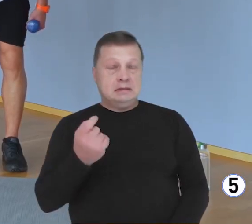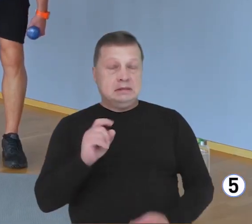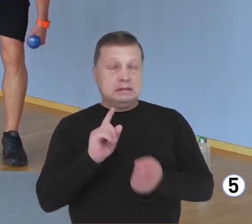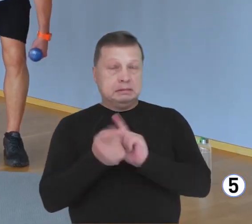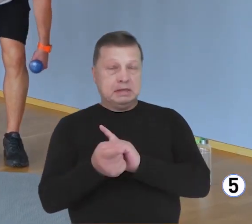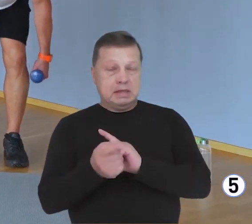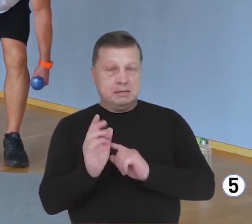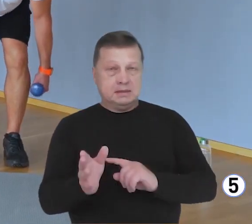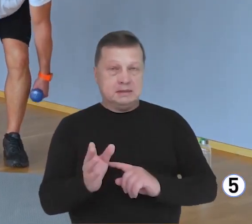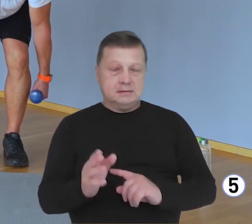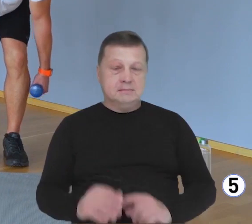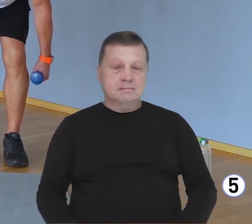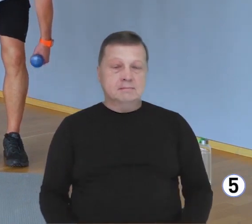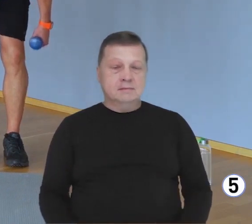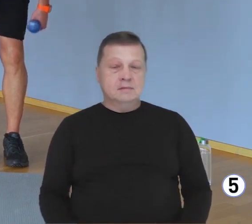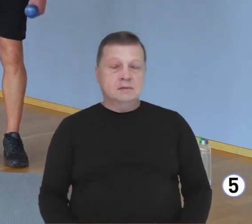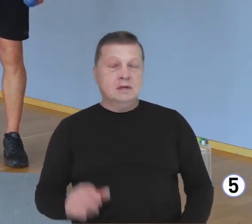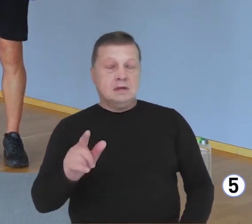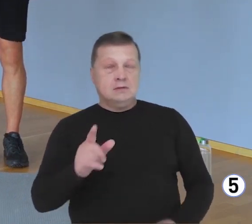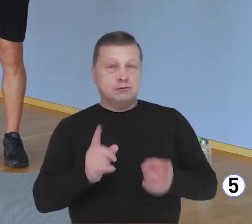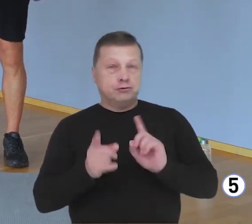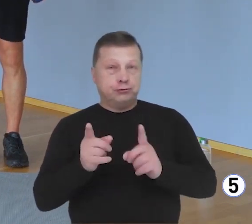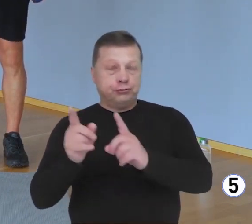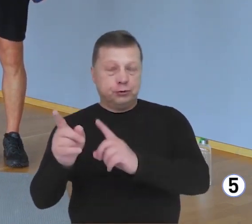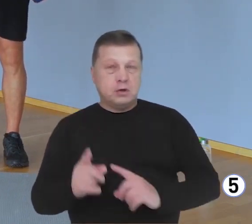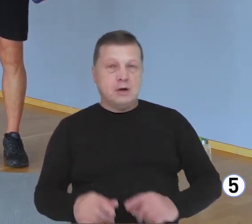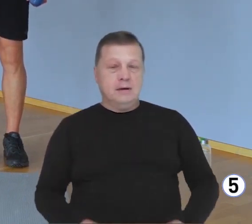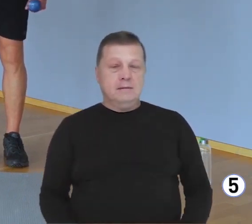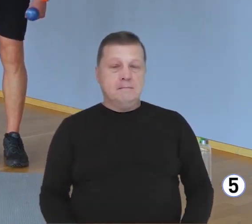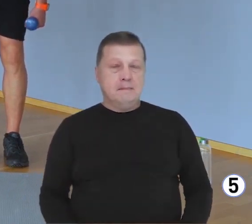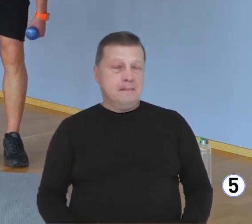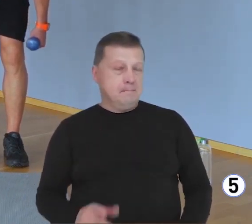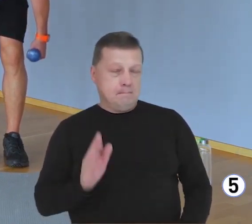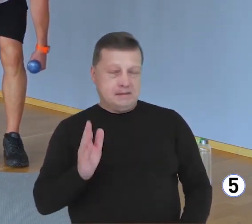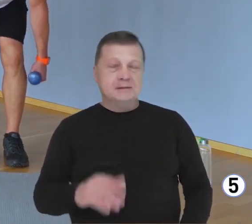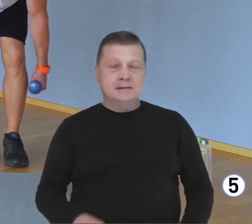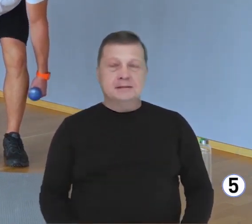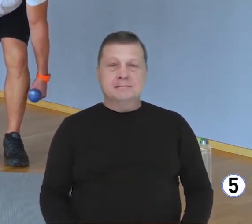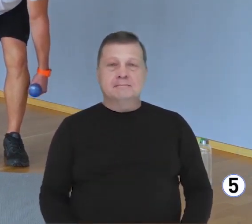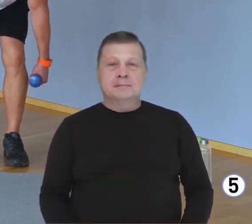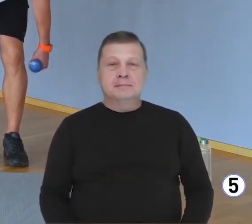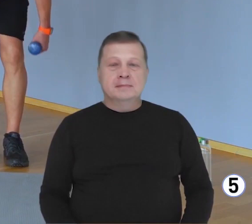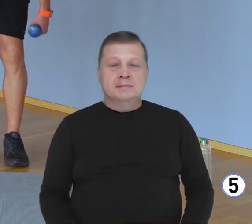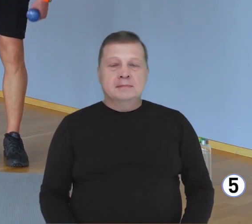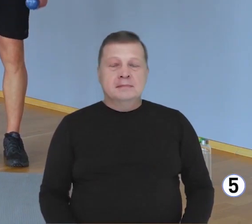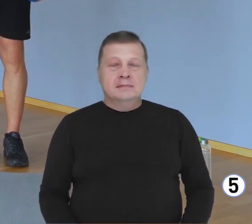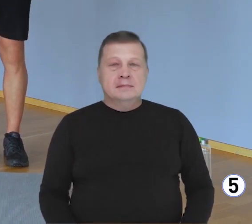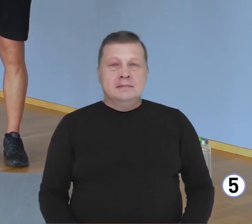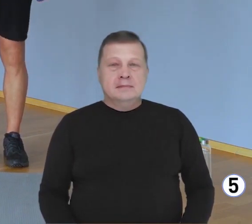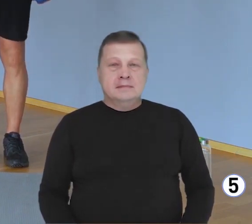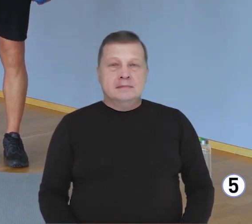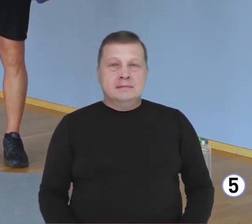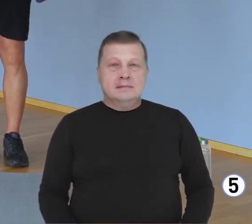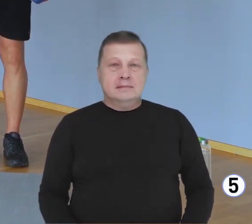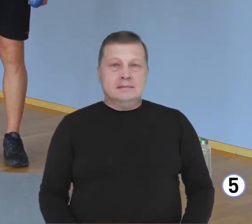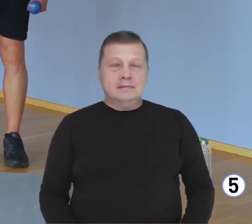Za chwilę zmiana ćwiczenia. Tempa ćwiczenia. Będzie najbardziej dynamiczna